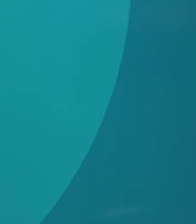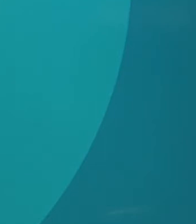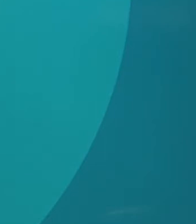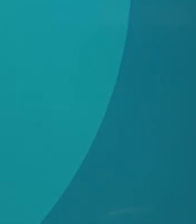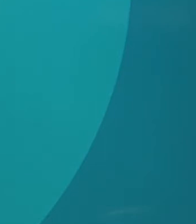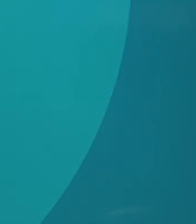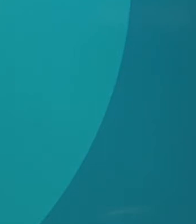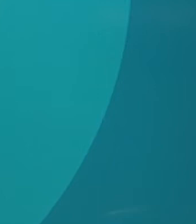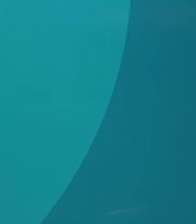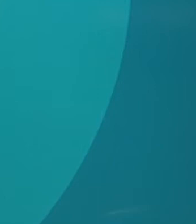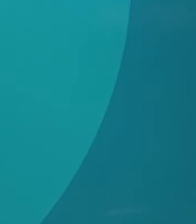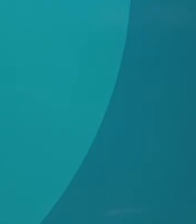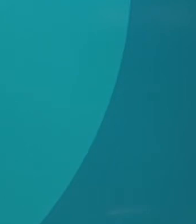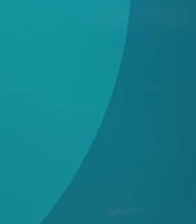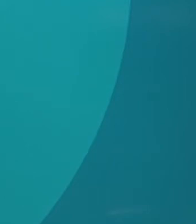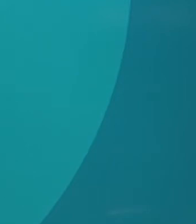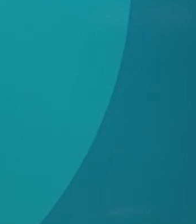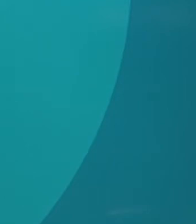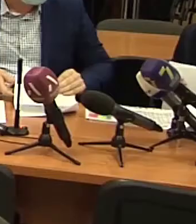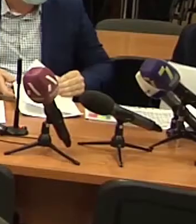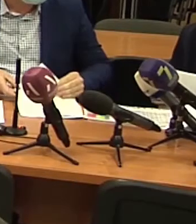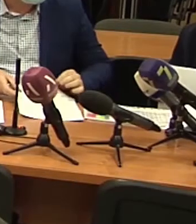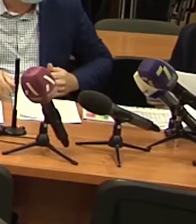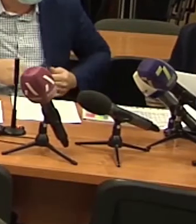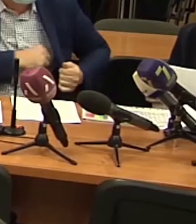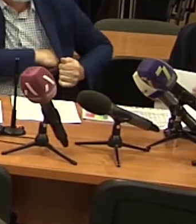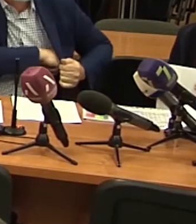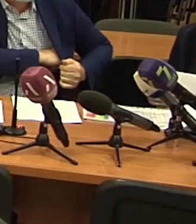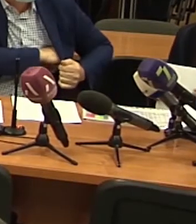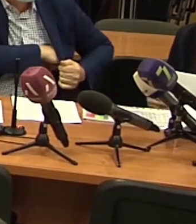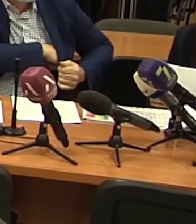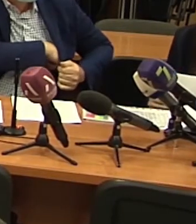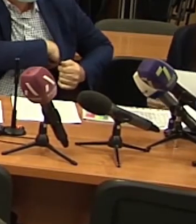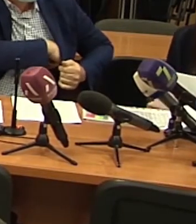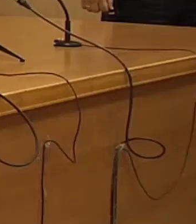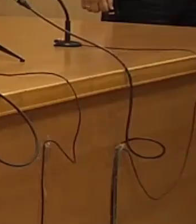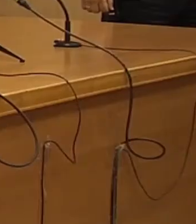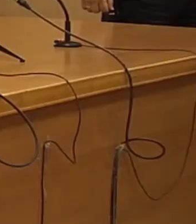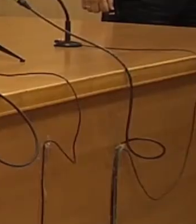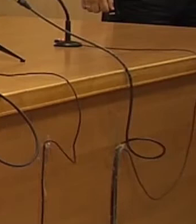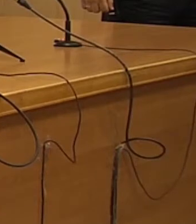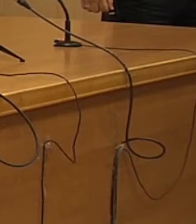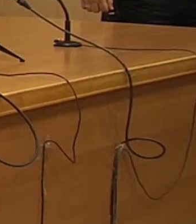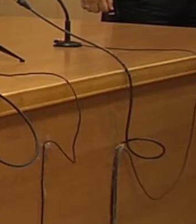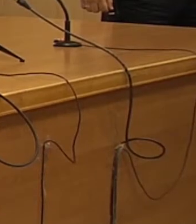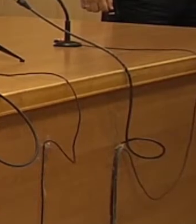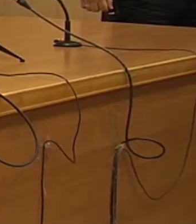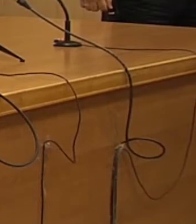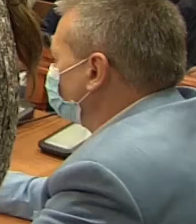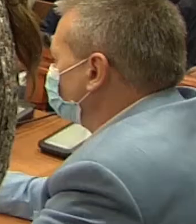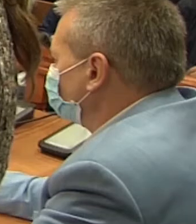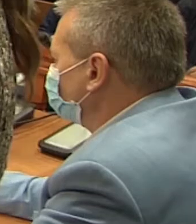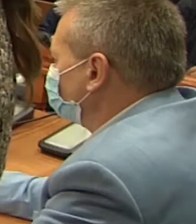апеляцію щодо запобіжного заходу свого підлеглого. 28 травня відбулося засідання апеляційного суду, в результаті якого